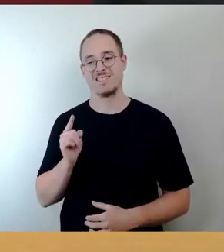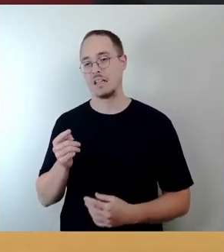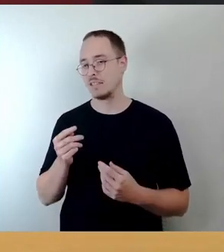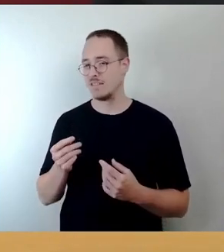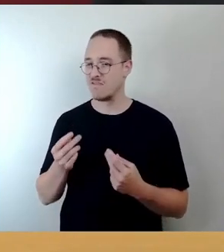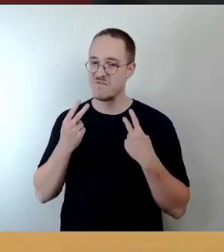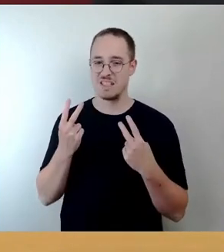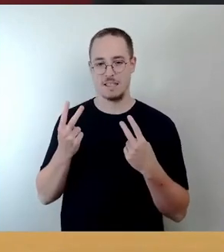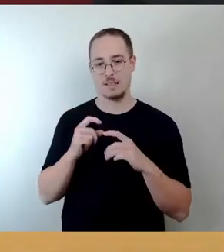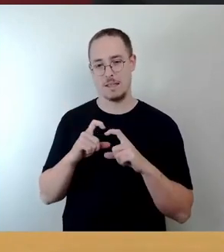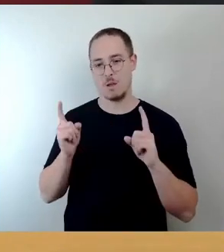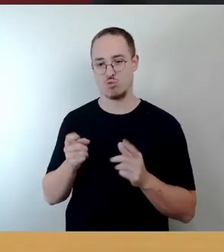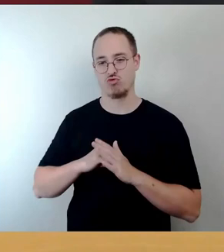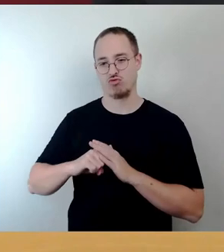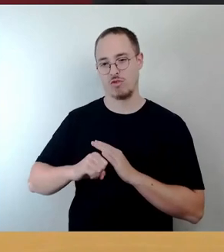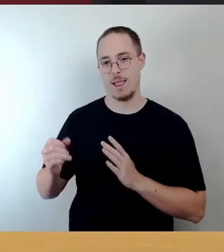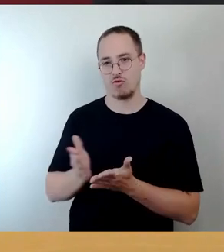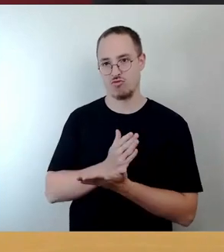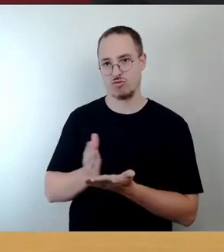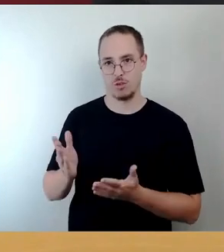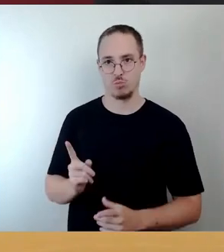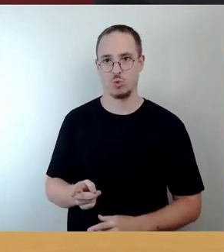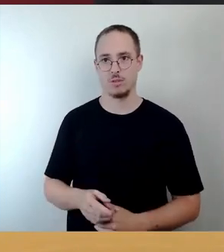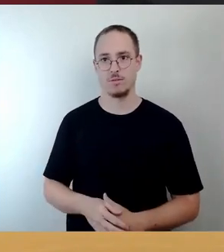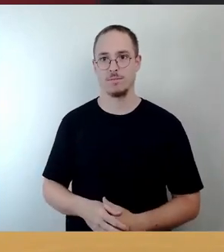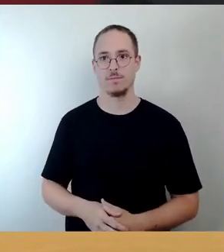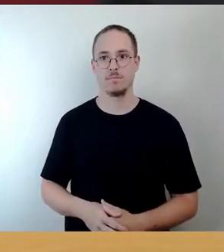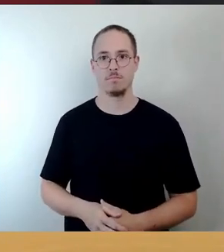es Widerspruch für eine offene Abstimmung der Vorlage?